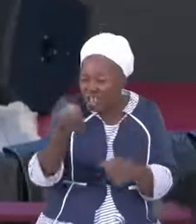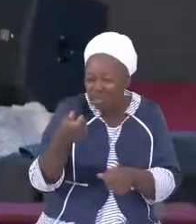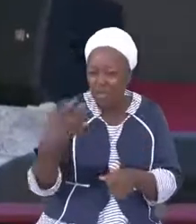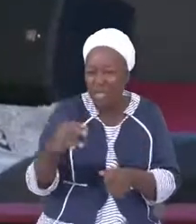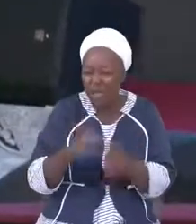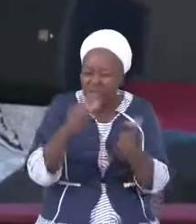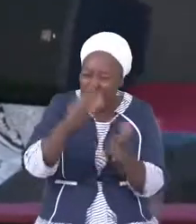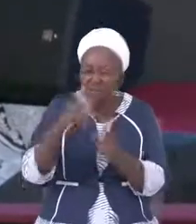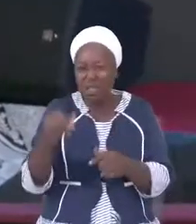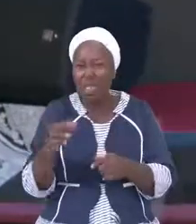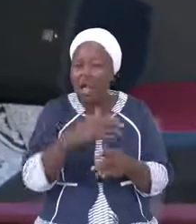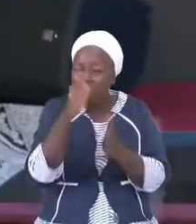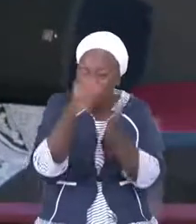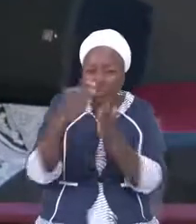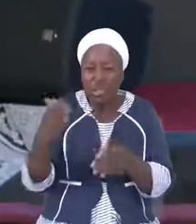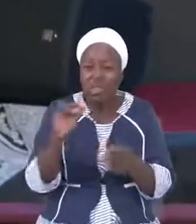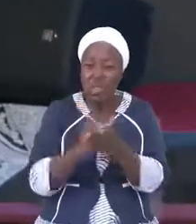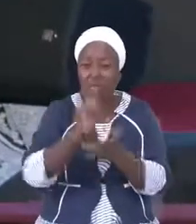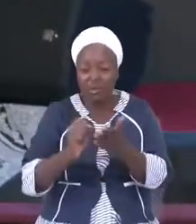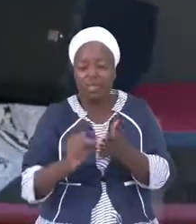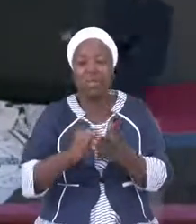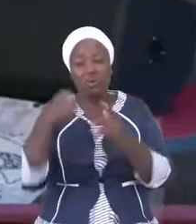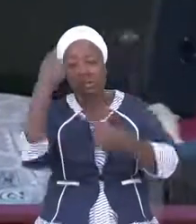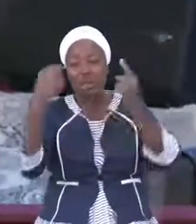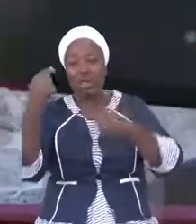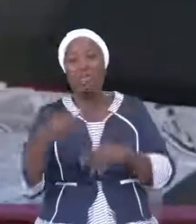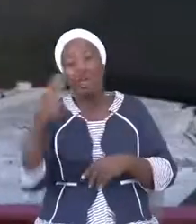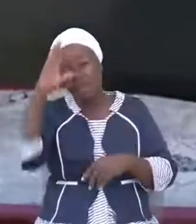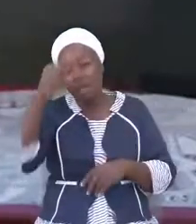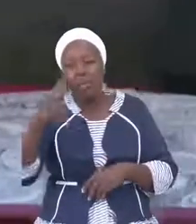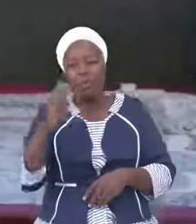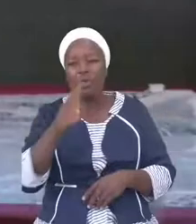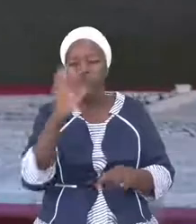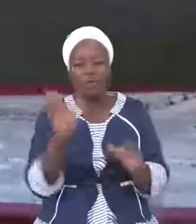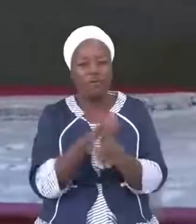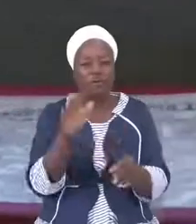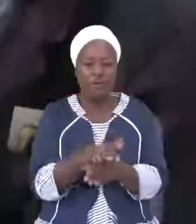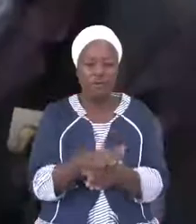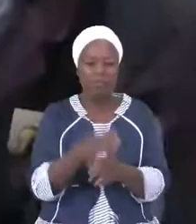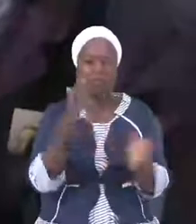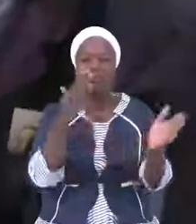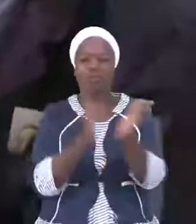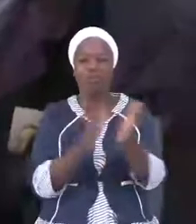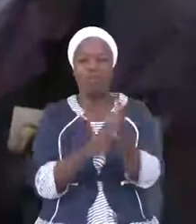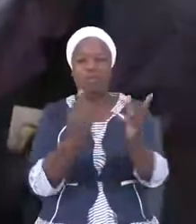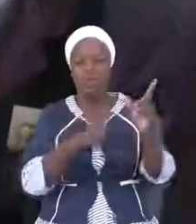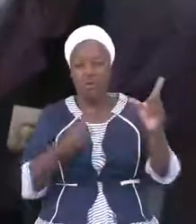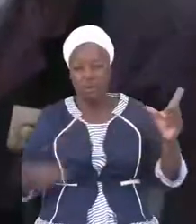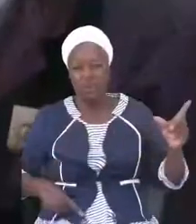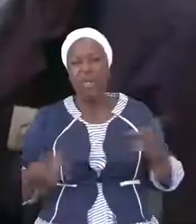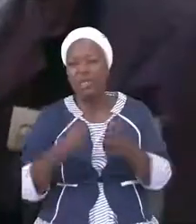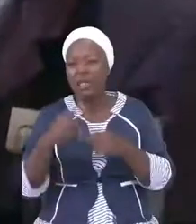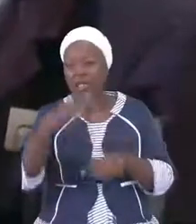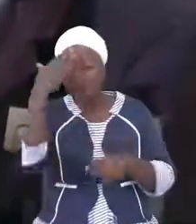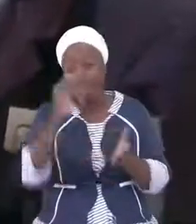est écrit de Christ. Chaque lettre de ce qui est écrit, c'est écrit de Christ et ce doit être accompli.